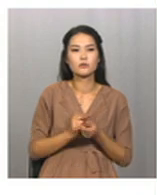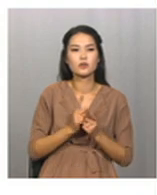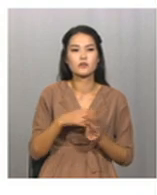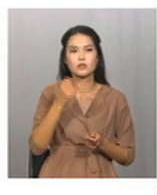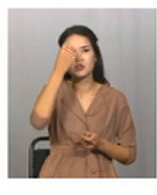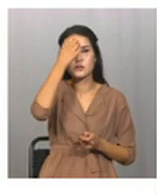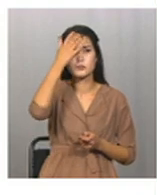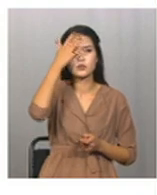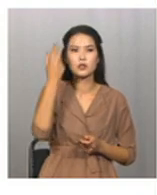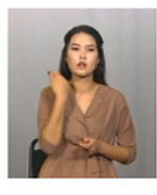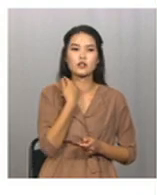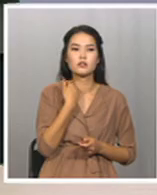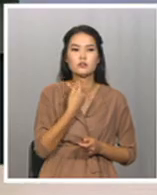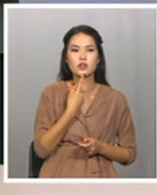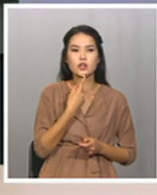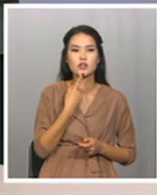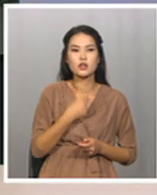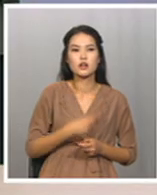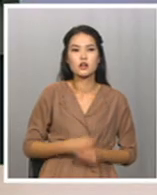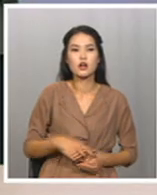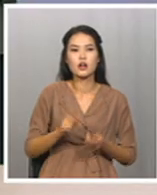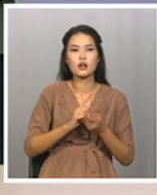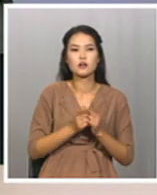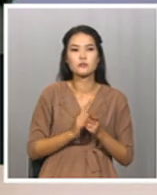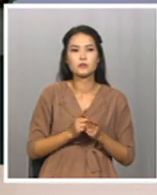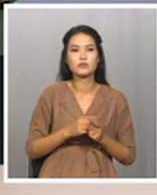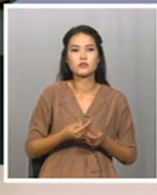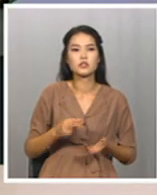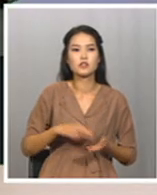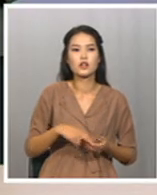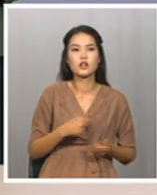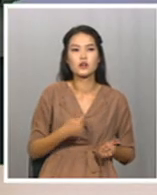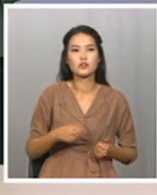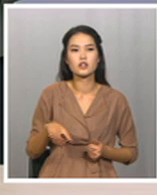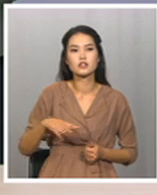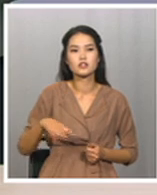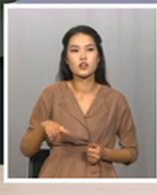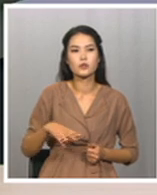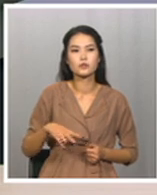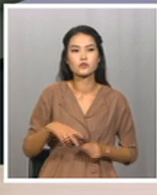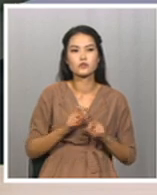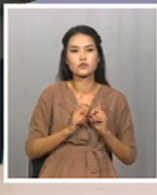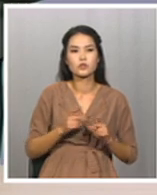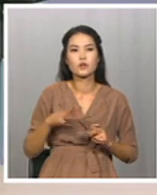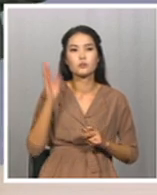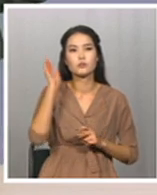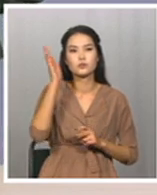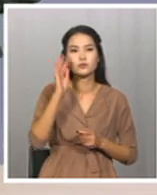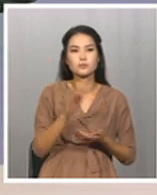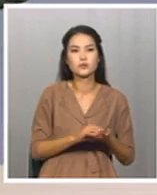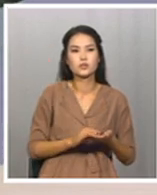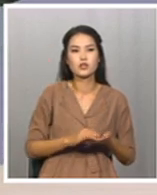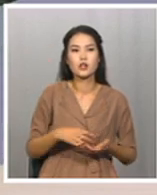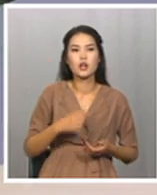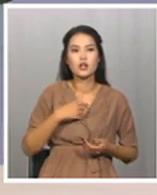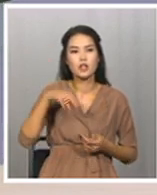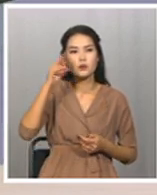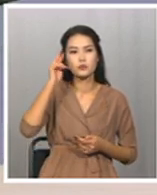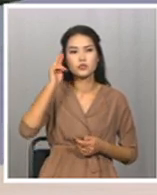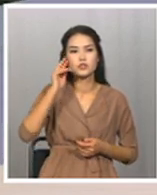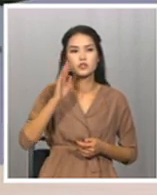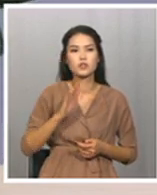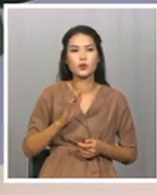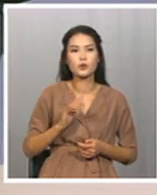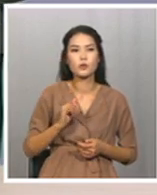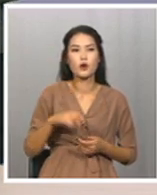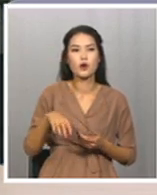и английского языков. Переводы стали хорошей литературной школой для будущего писателя. «Я учился